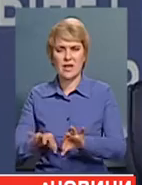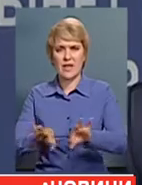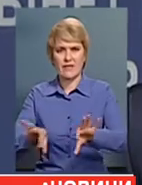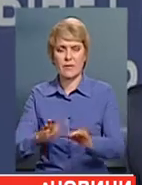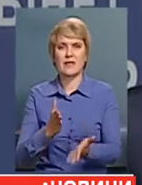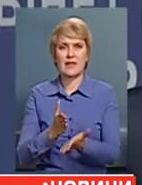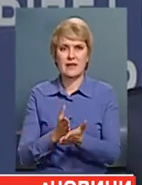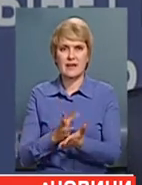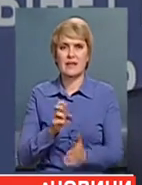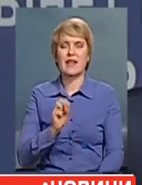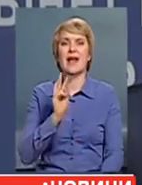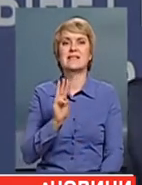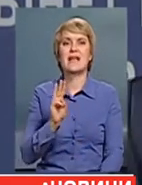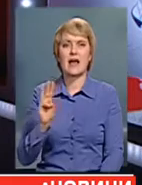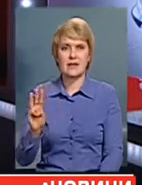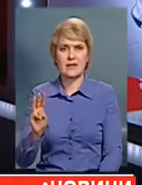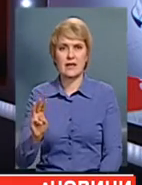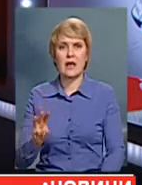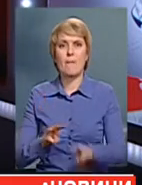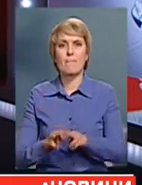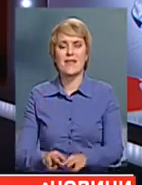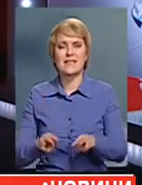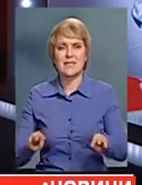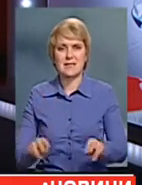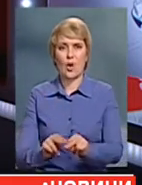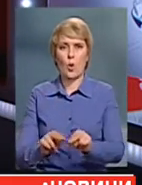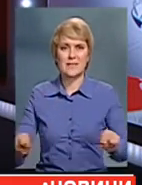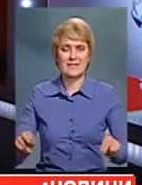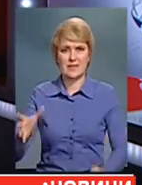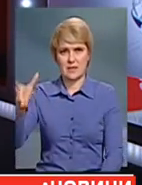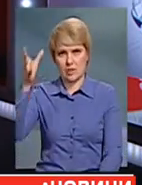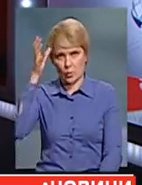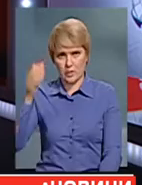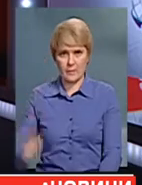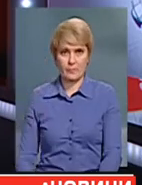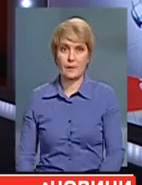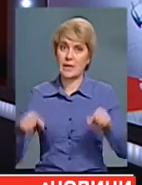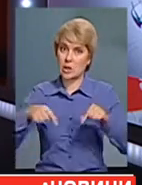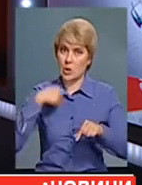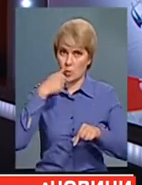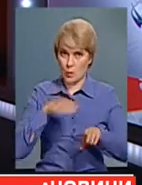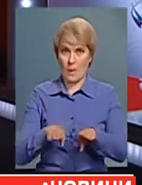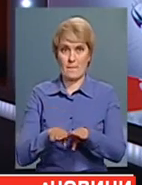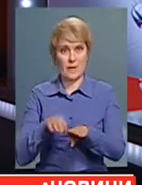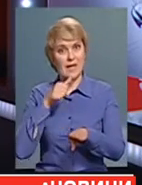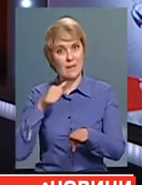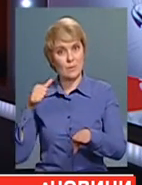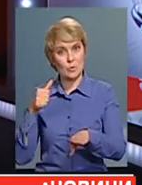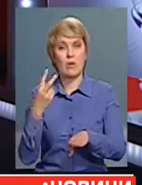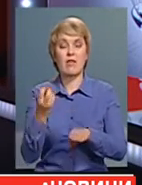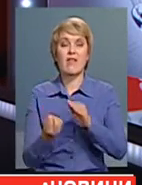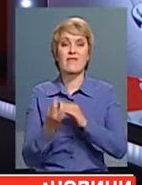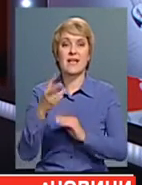сайті Міністерства освіти і науки. Цього року, порівняно з минулим, майже на 12%